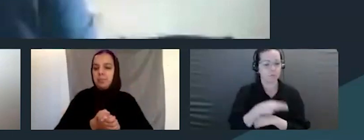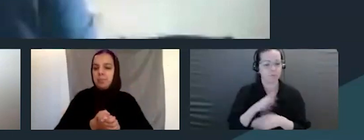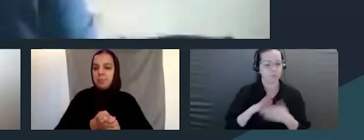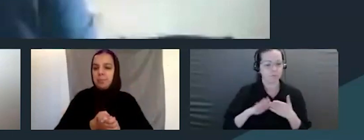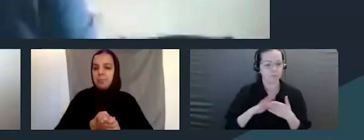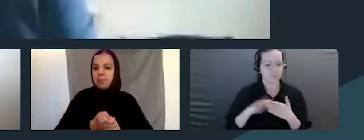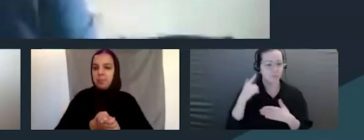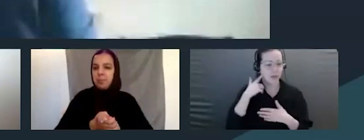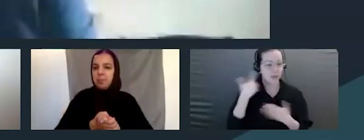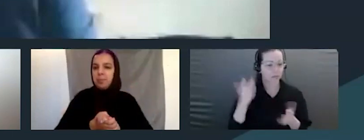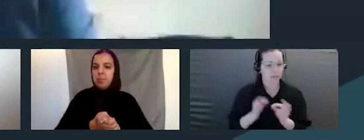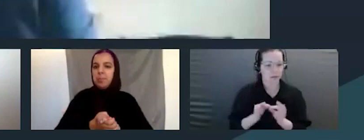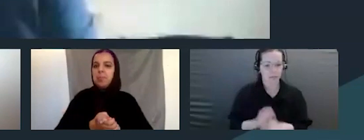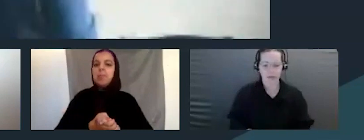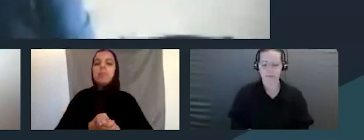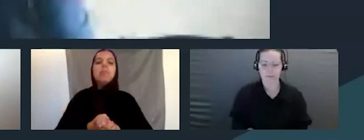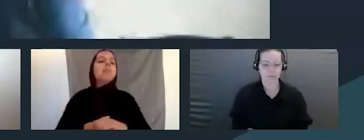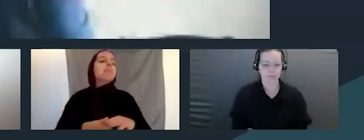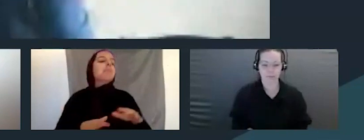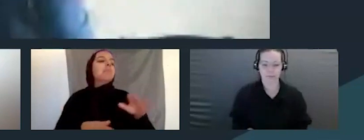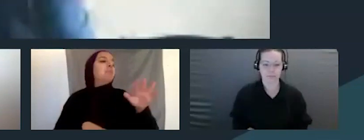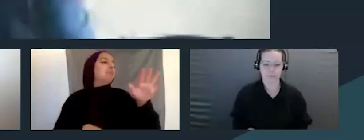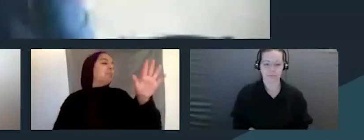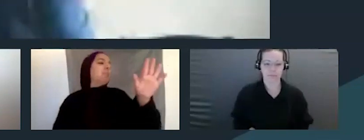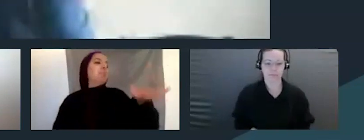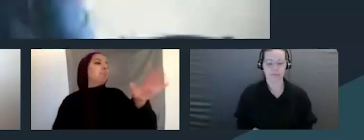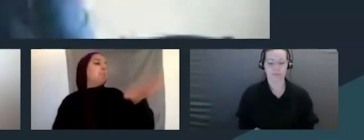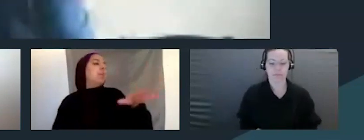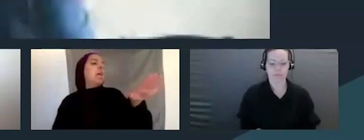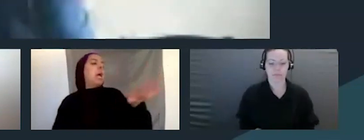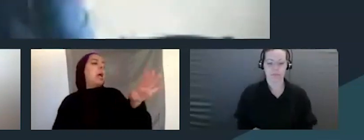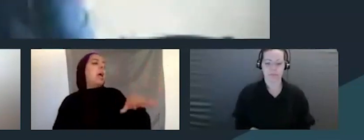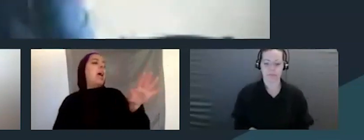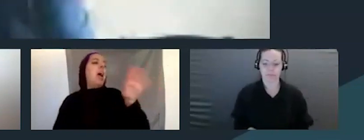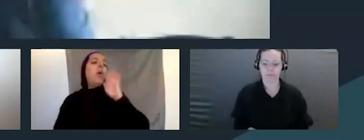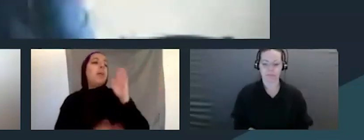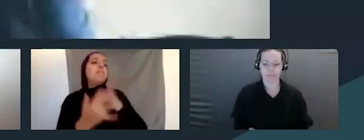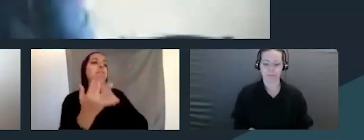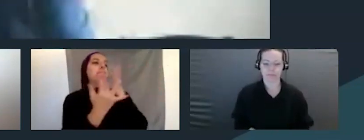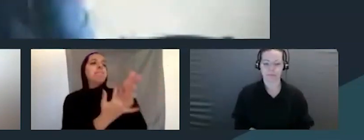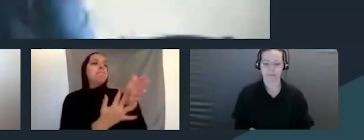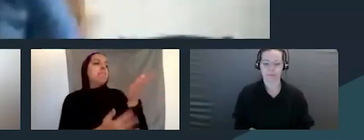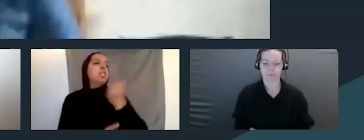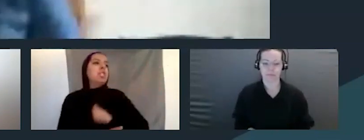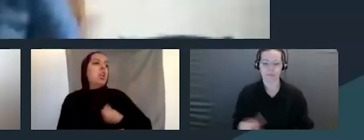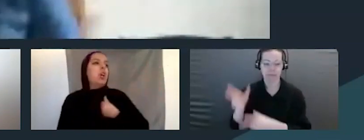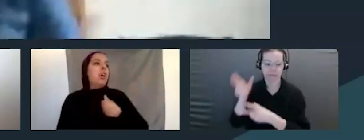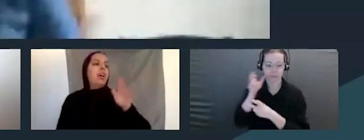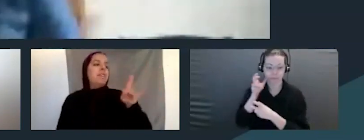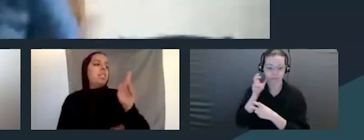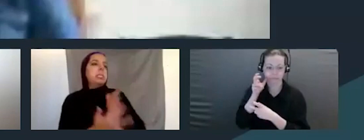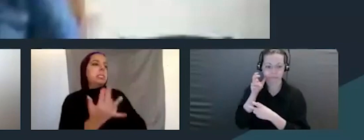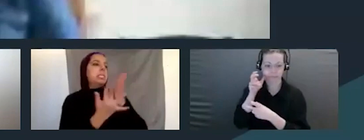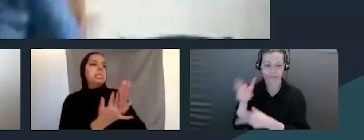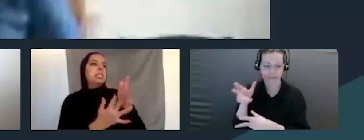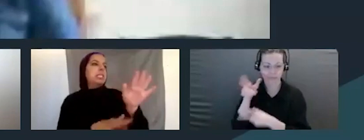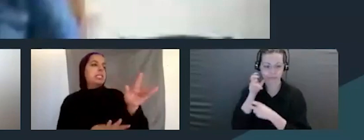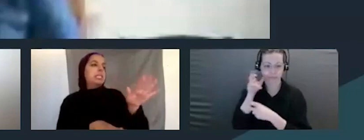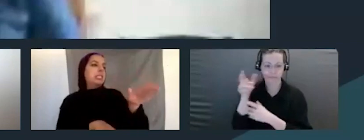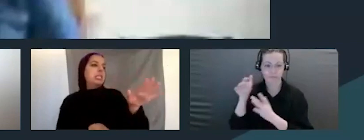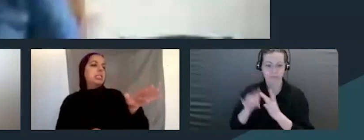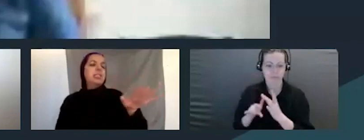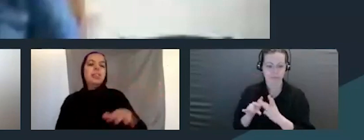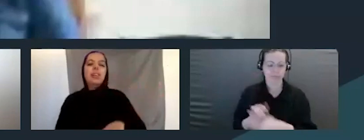Merrick, je vais vous interrompre. On ne vous entend pas. Merrick, est-ce